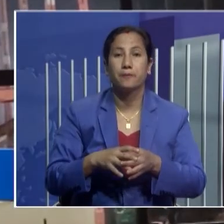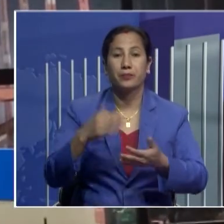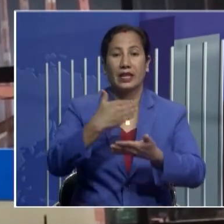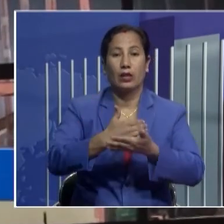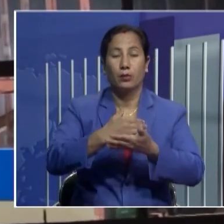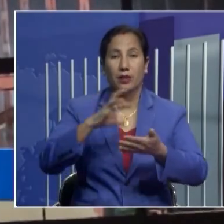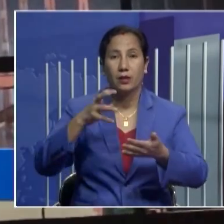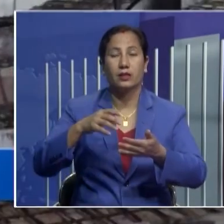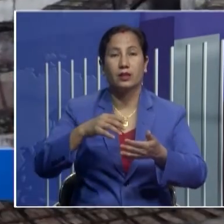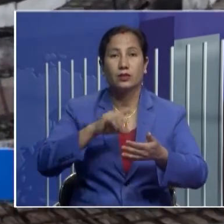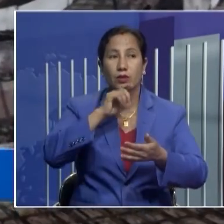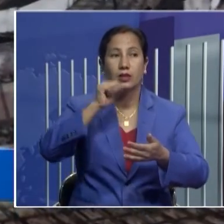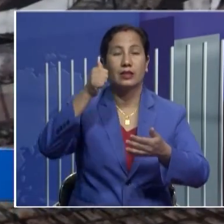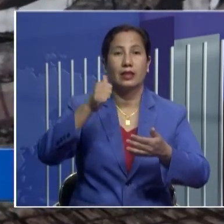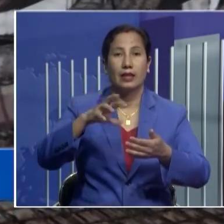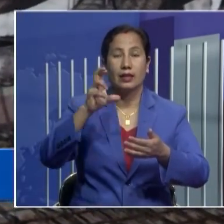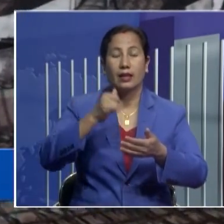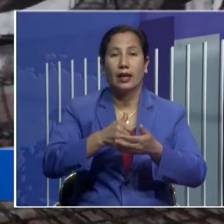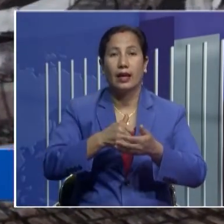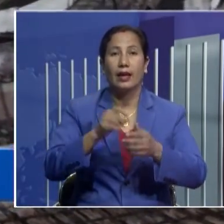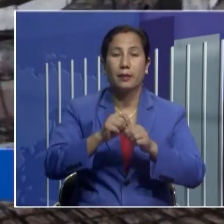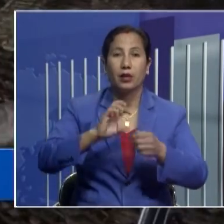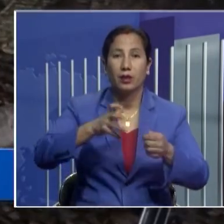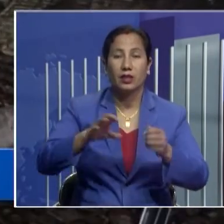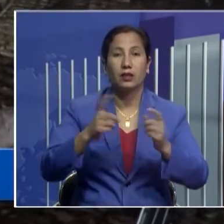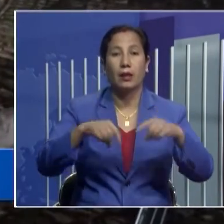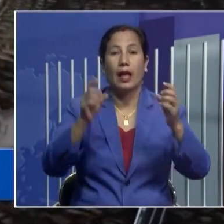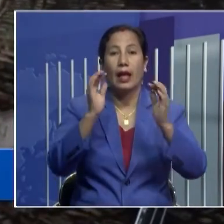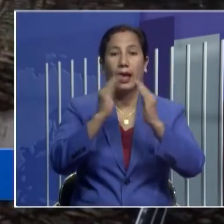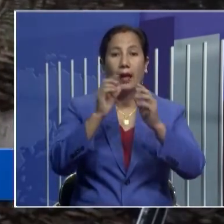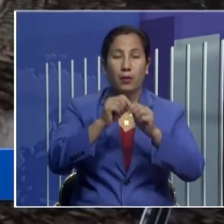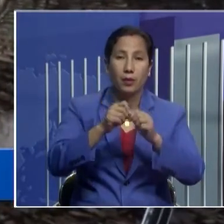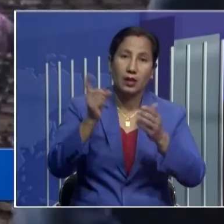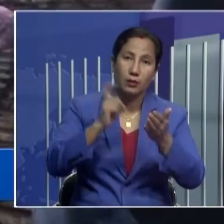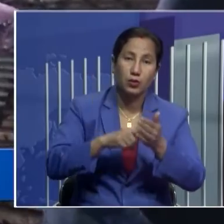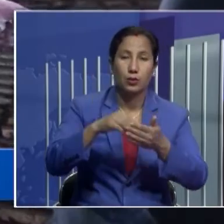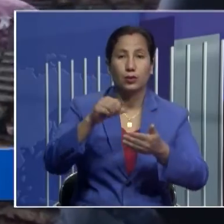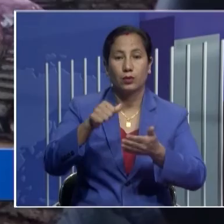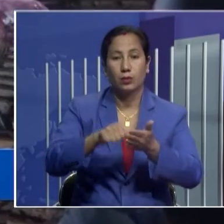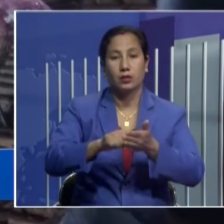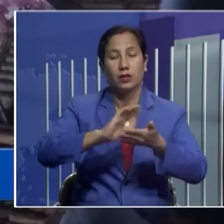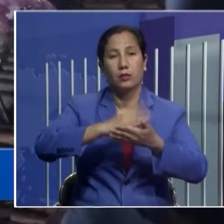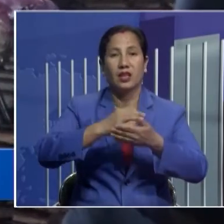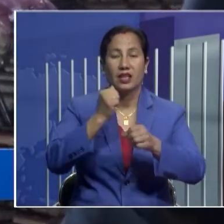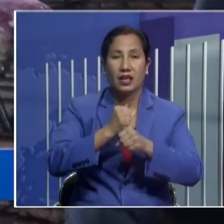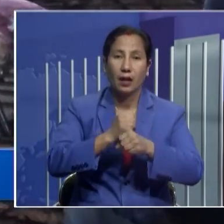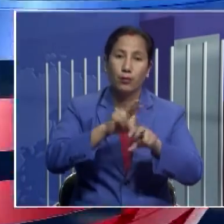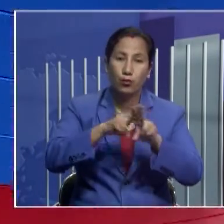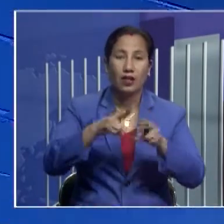लुम्बिनी प्रदेशको स्थायी राजधानी देउखुरीमा निर्माणाधीन प्रदेश सभा भवनको काम तीव्र, मङ्सिर महिनाभित्रै कार्य सम्पन्न गर्ने